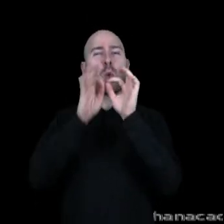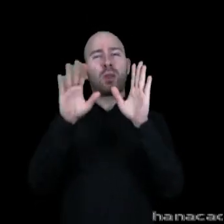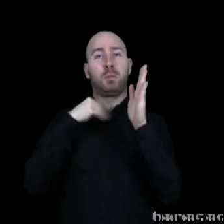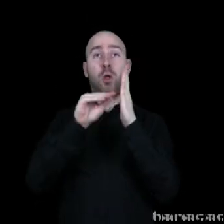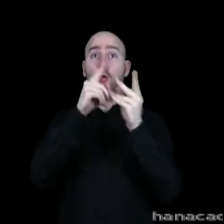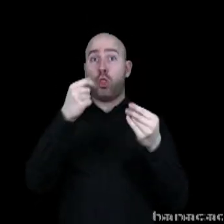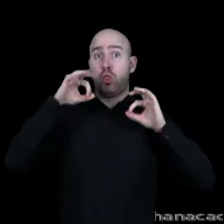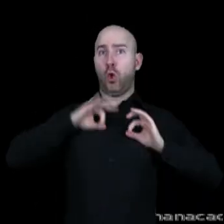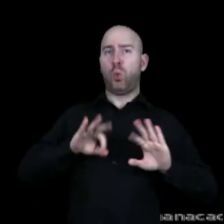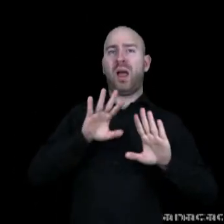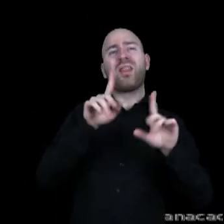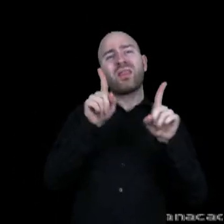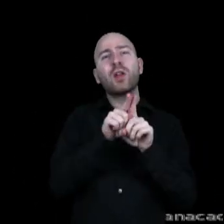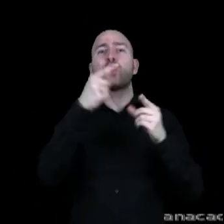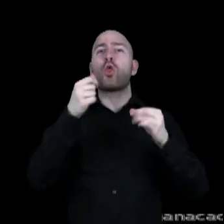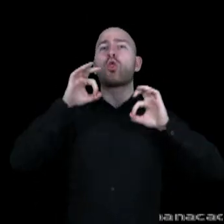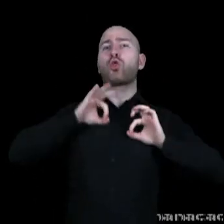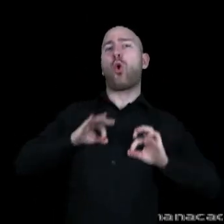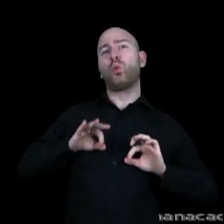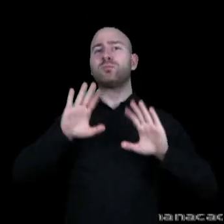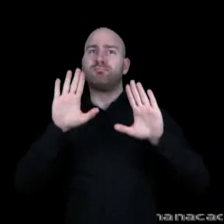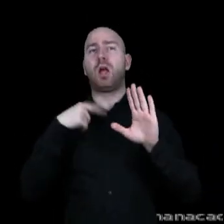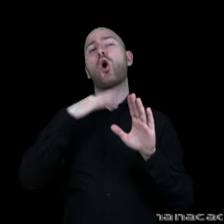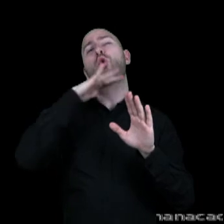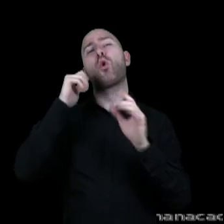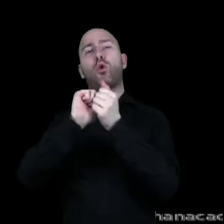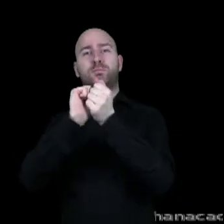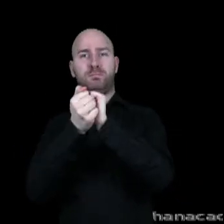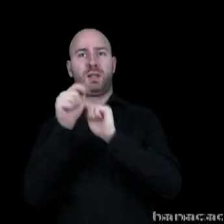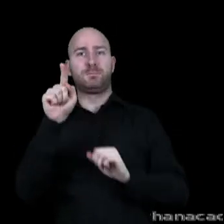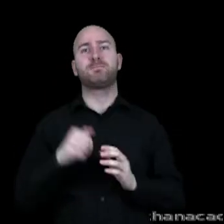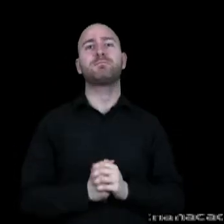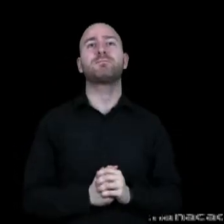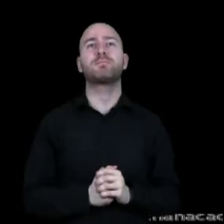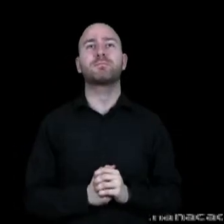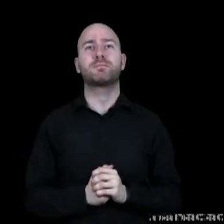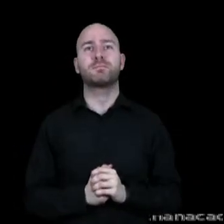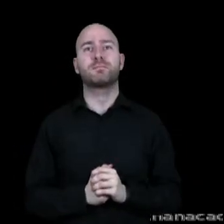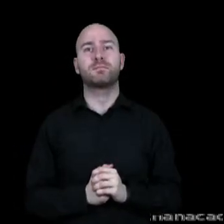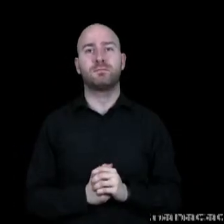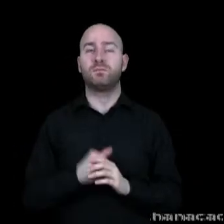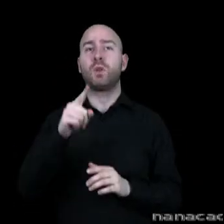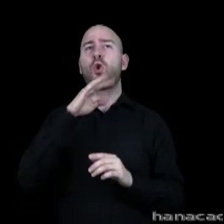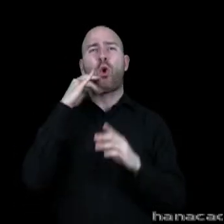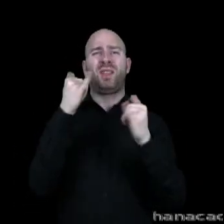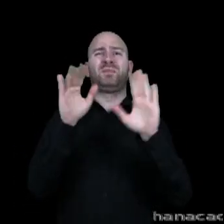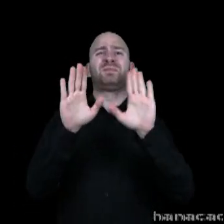Gwoli ścisłości napiszę nie tylko dochód, ale dochód rozporządzalny. Zmienię kolor.